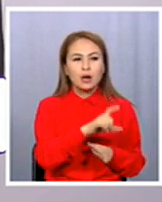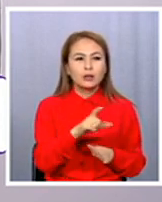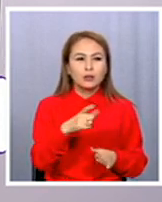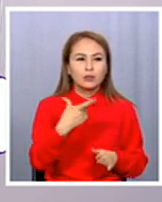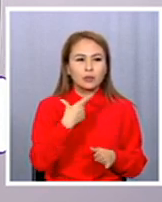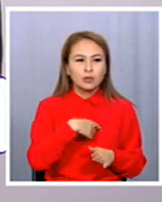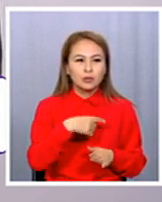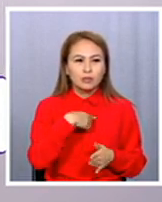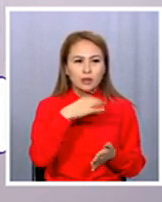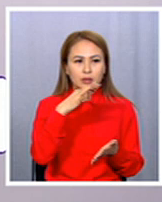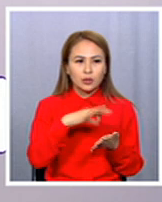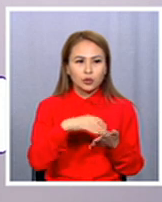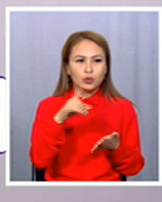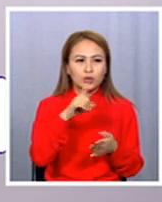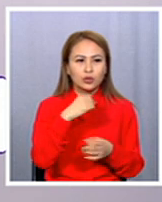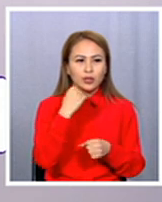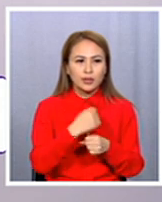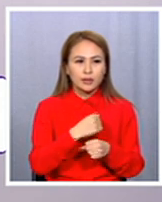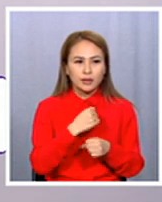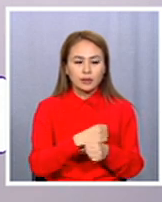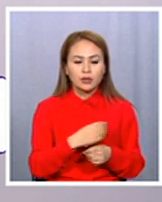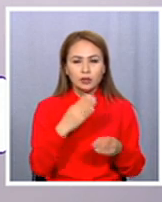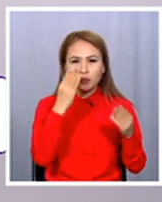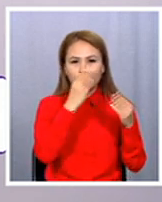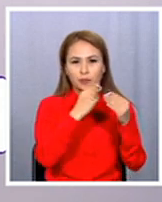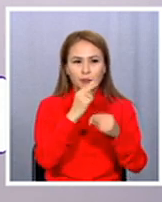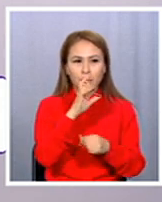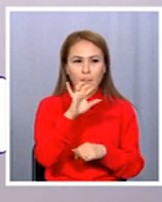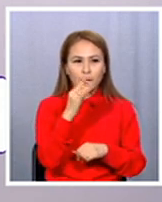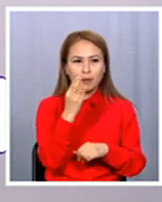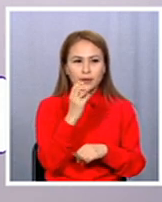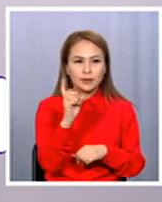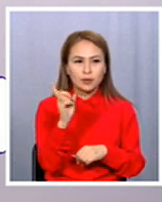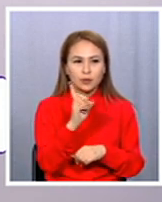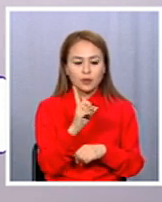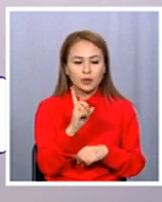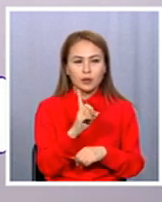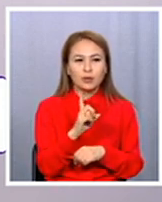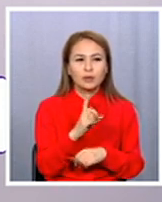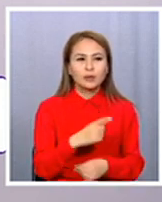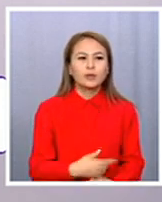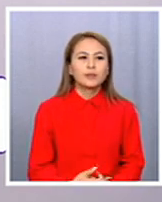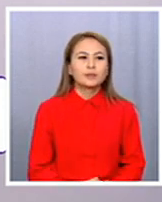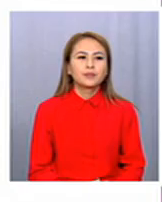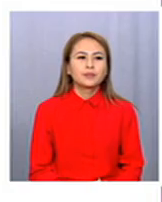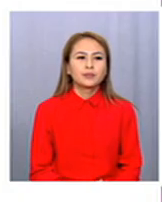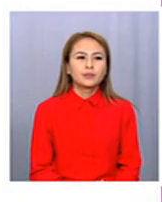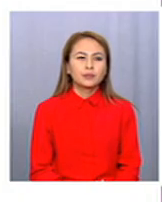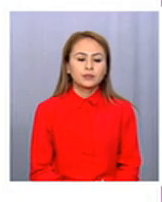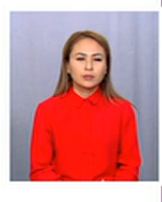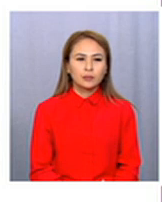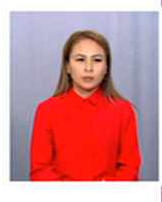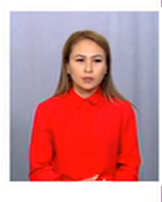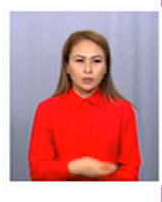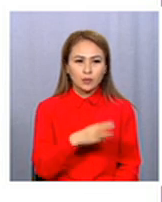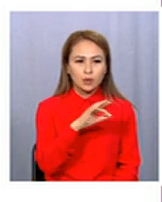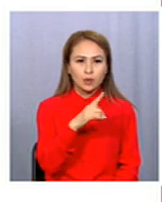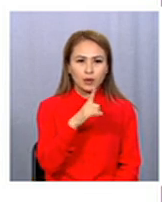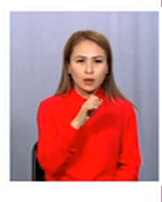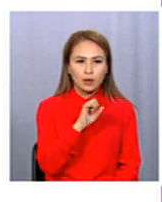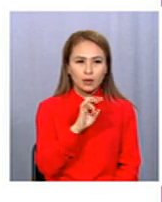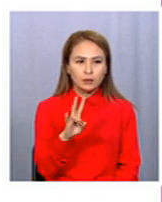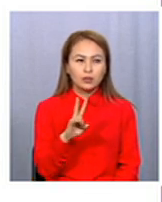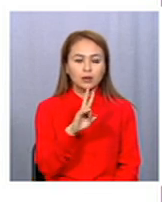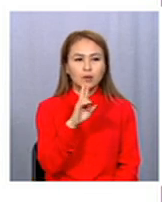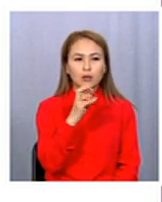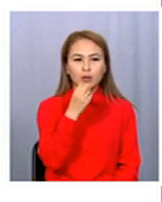адам өз мақсаты үшін жасаған жасанды биоценозды айтамыз. Оған тоғандар,